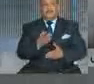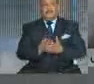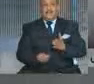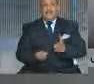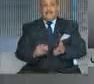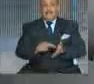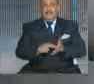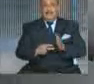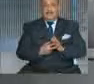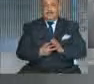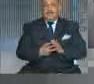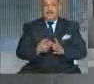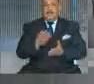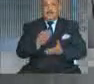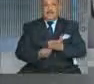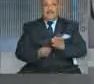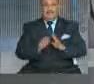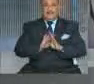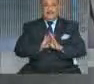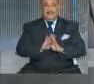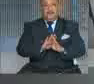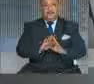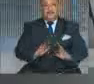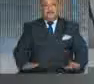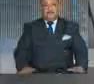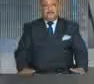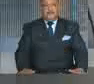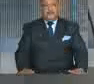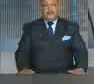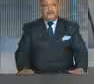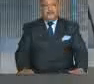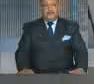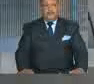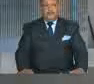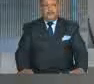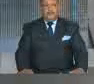كان الزميل الإطار مش يتصرف وفقا